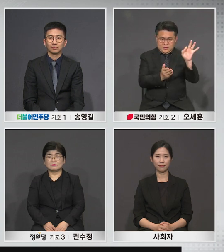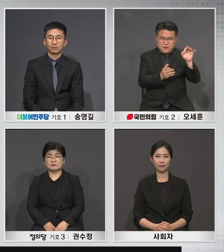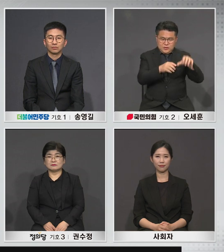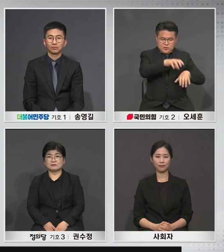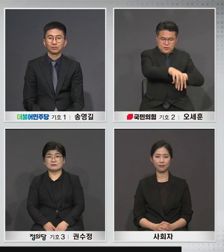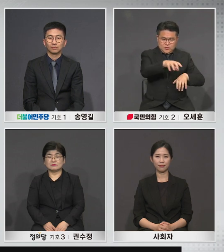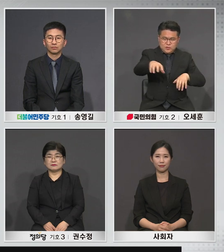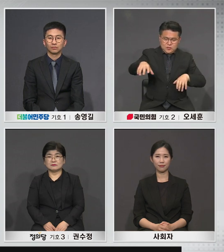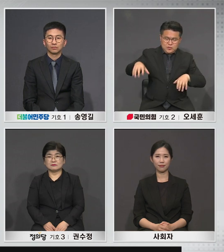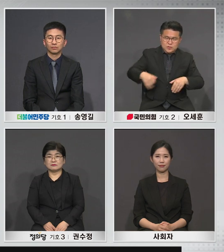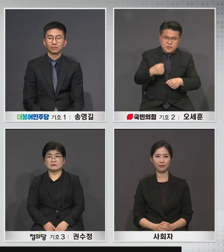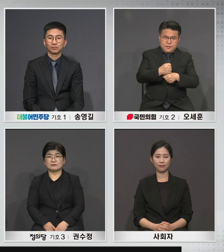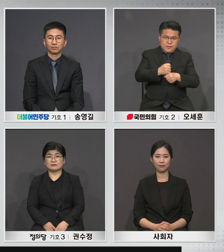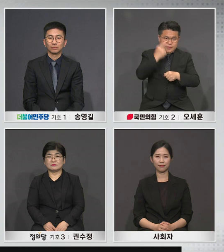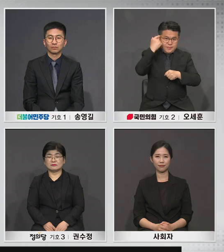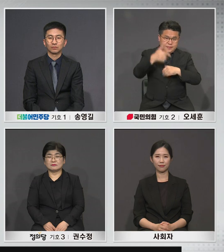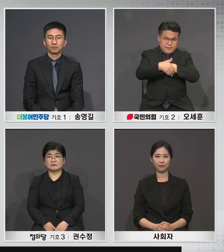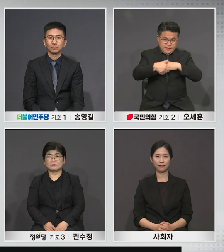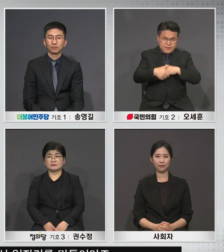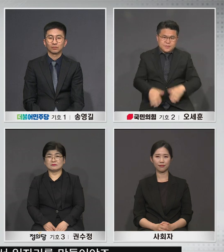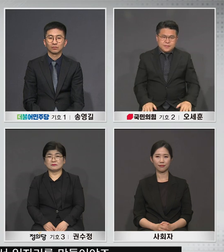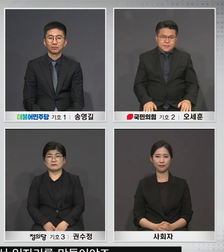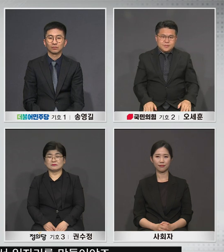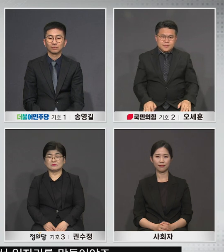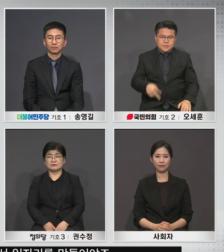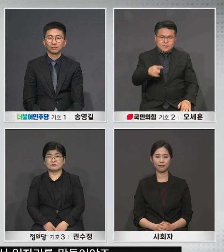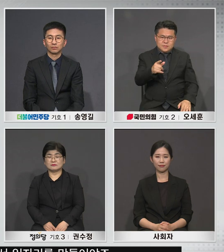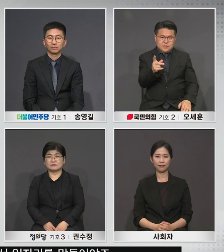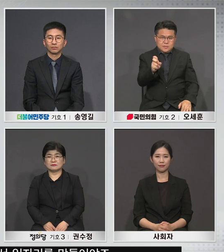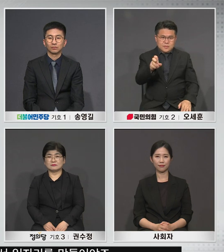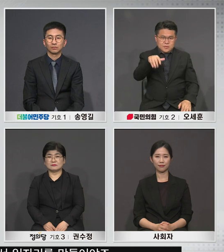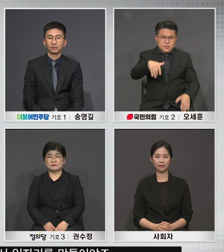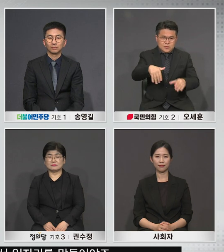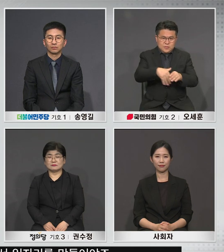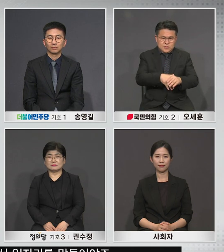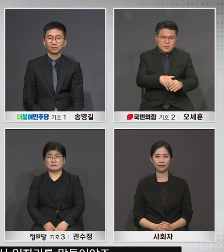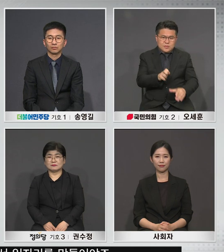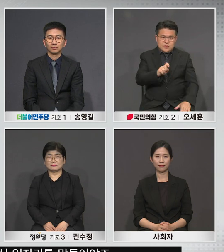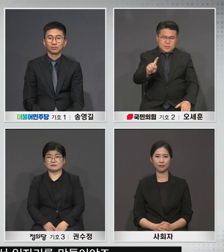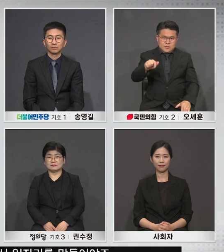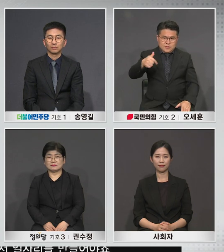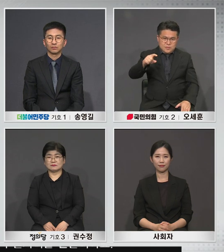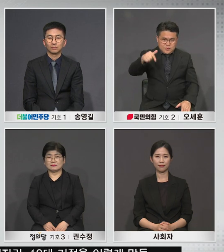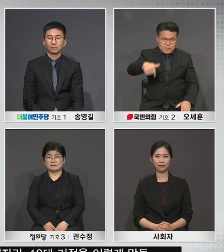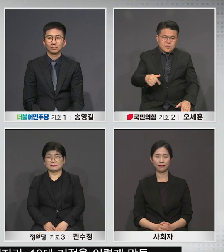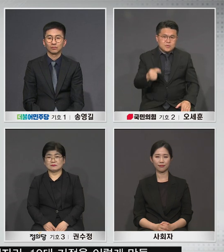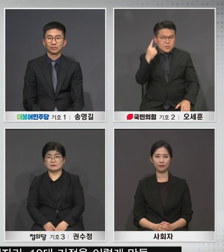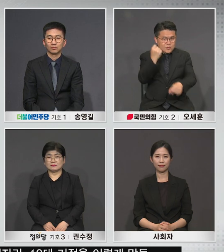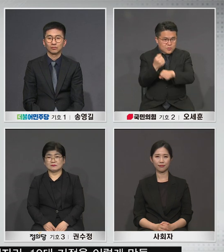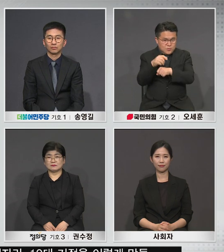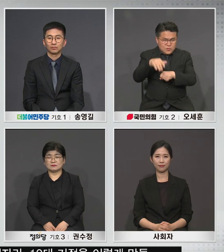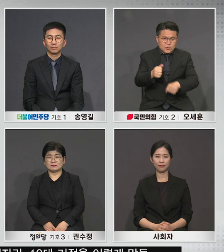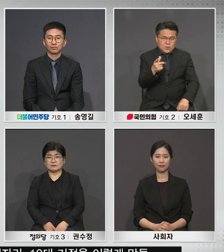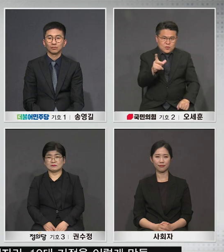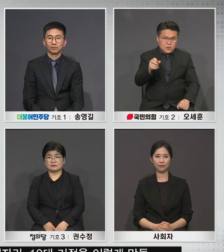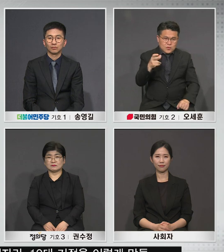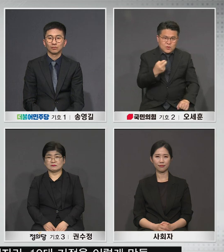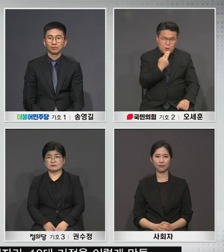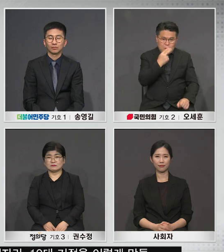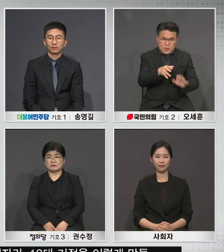만들겠다는 계획을 세웠습니다. 상암의 문화컨텐츠, 마곡의 R&D, 홍릉의 바이오,